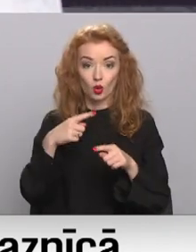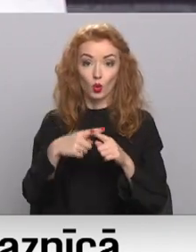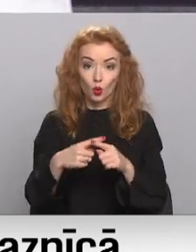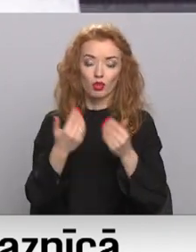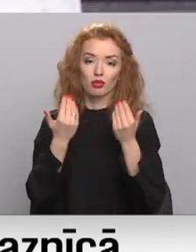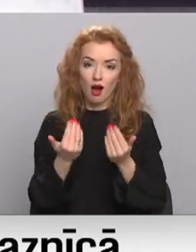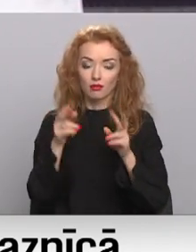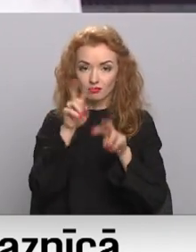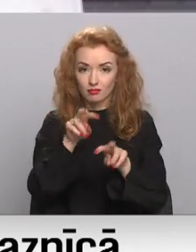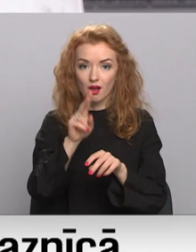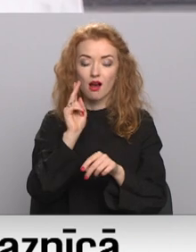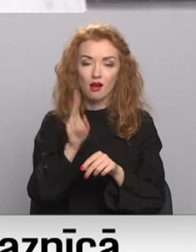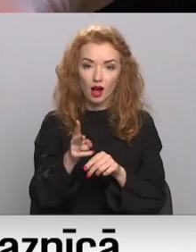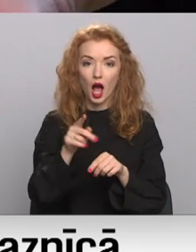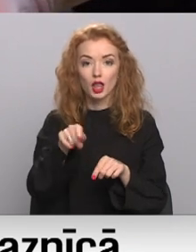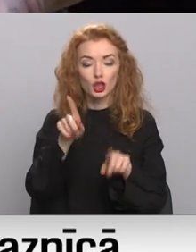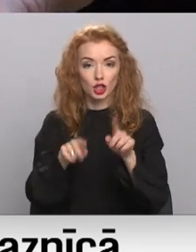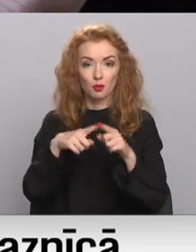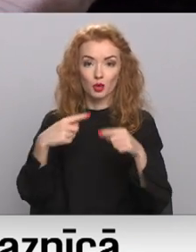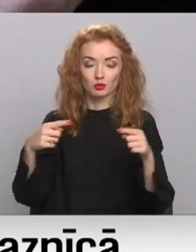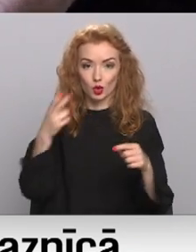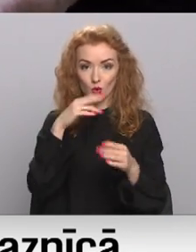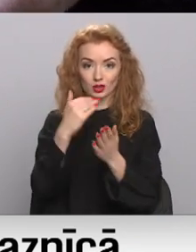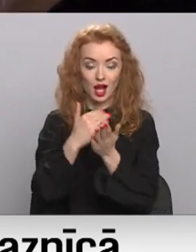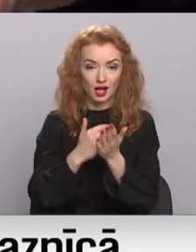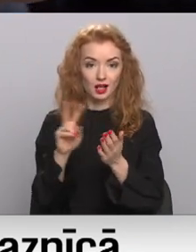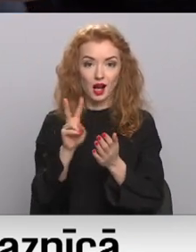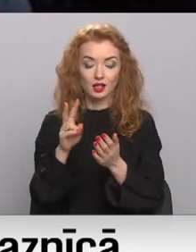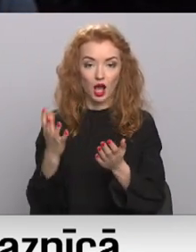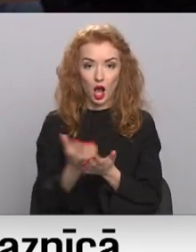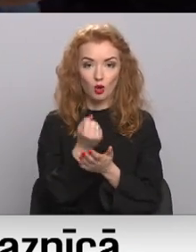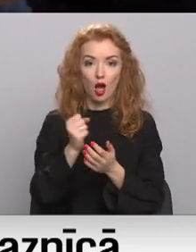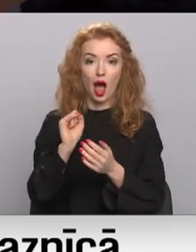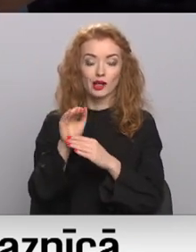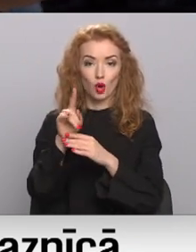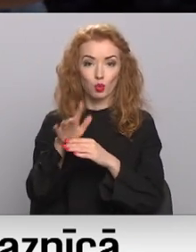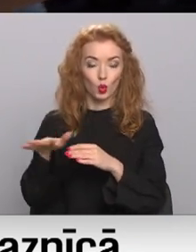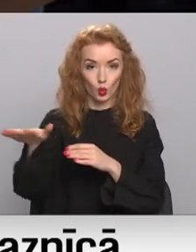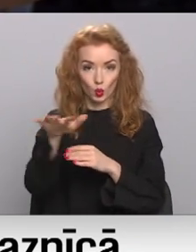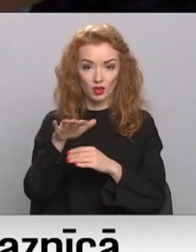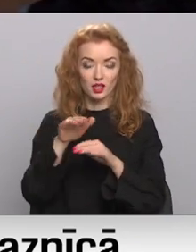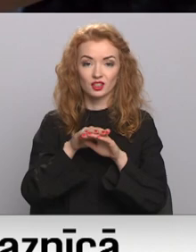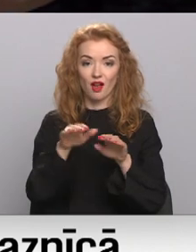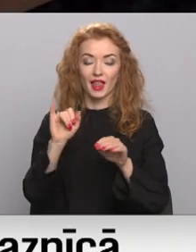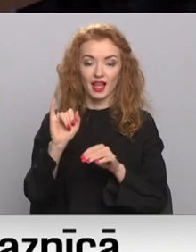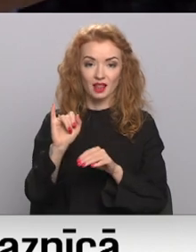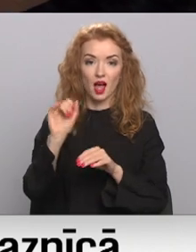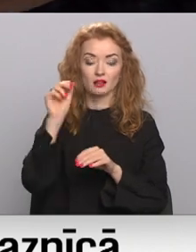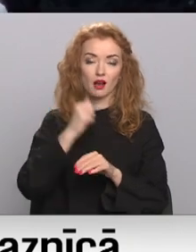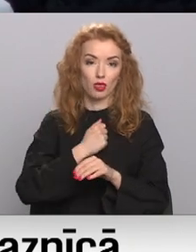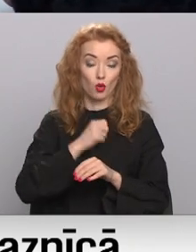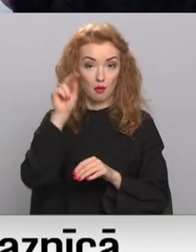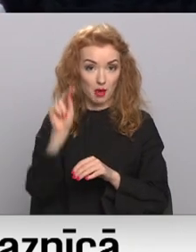arī lūkot, kā klājies tiem dažiem priekšmetiem no saraksta, kas atrodas aizputes svētā Ignācija no Lojolas katoļu